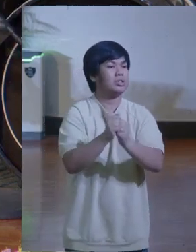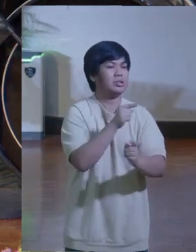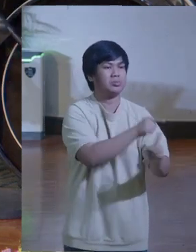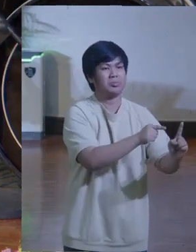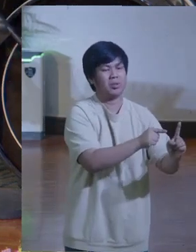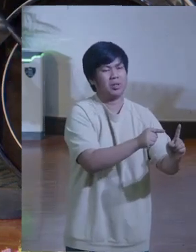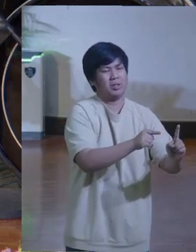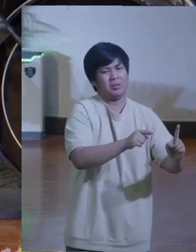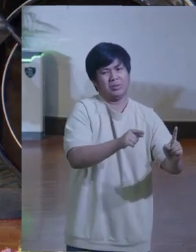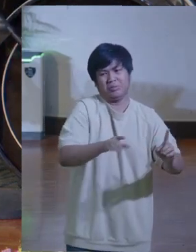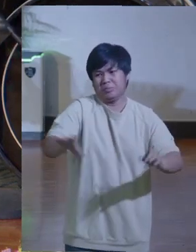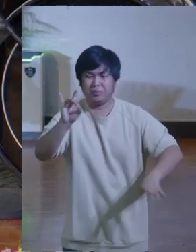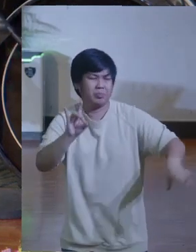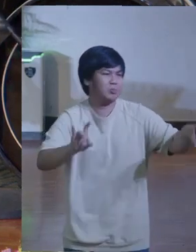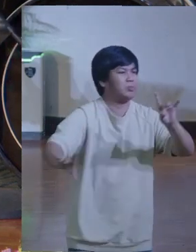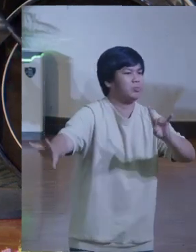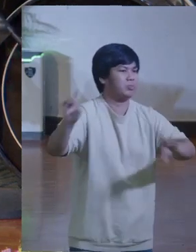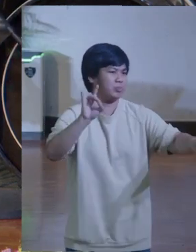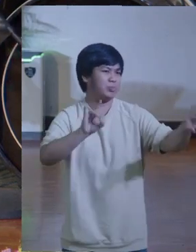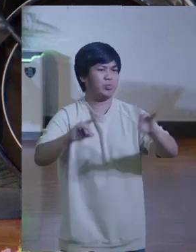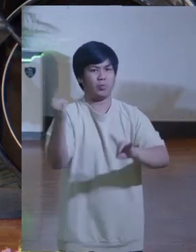siya? Opinion.